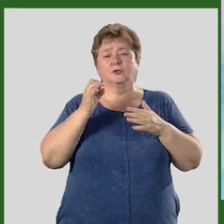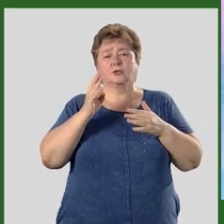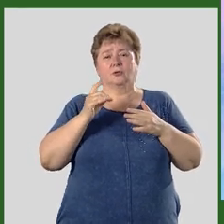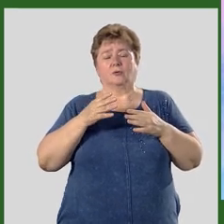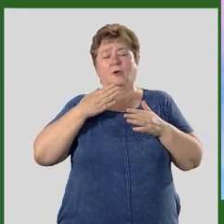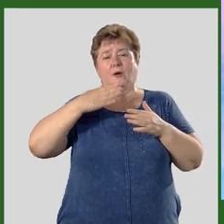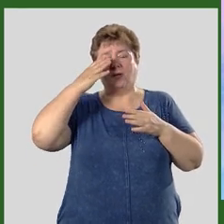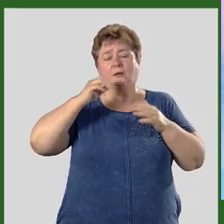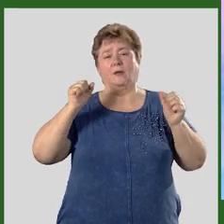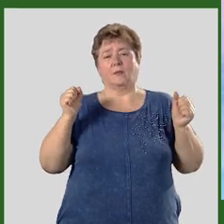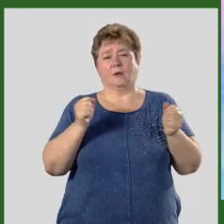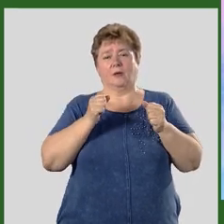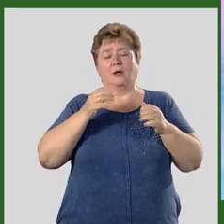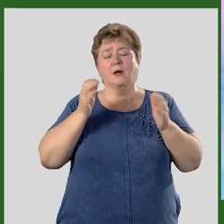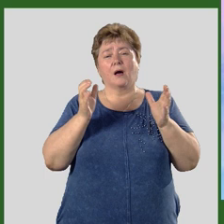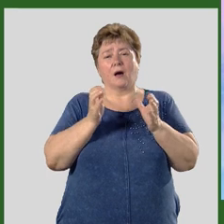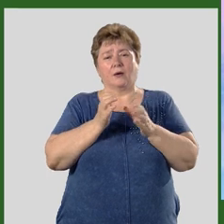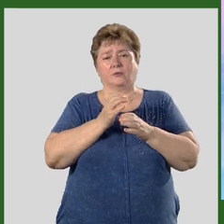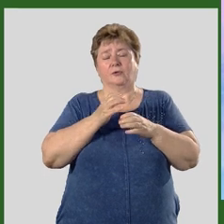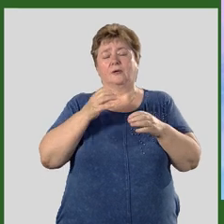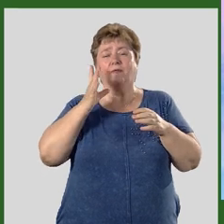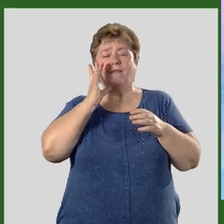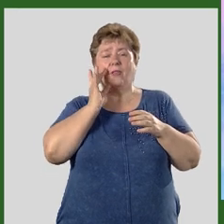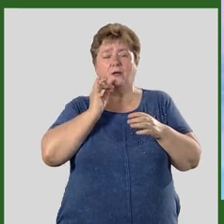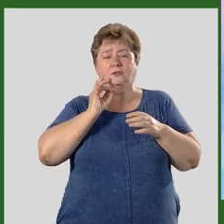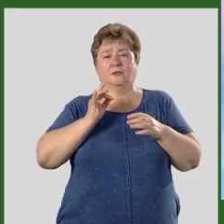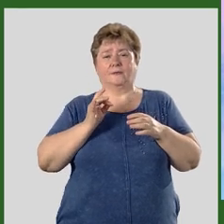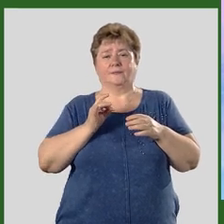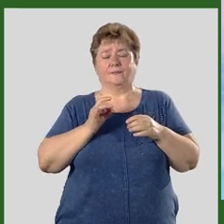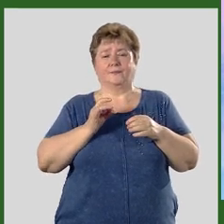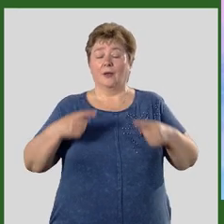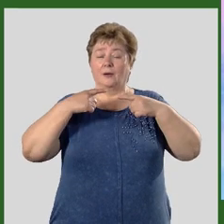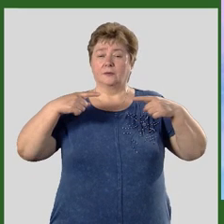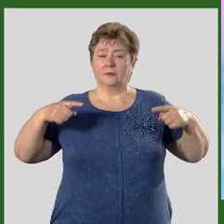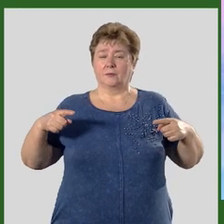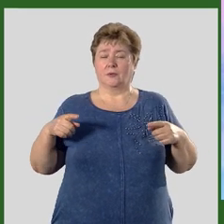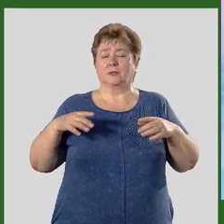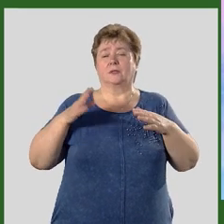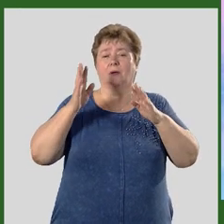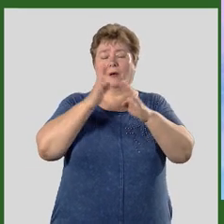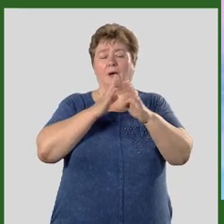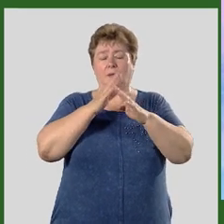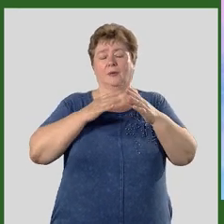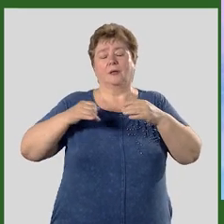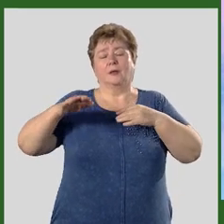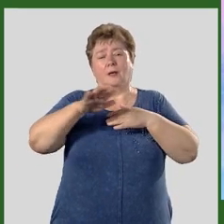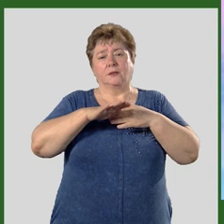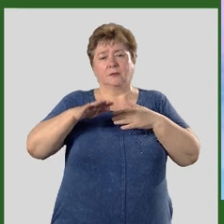Лето прохладное, короткое и влажное. Разнообразие климатов на